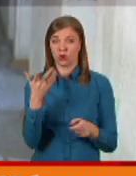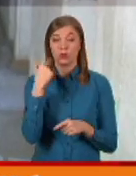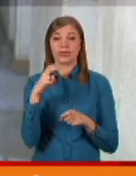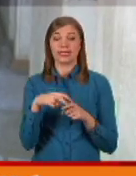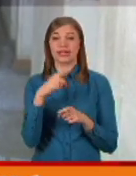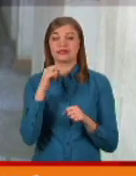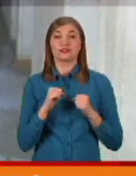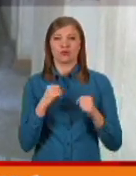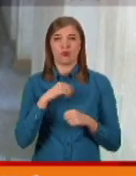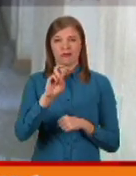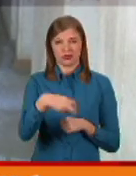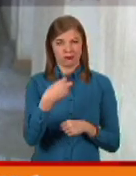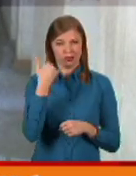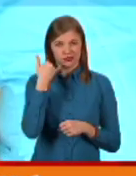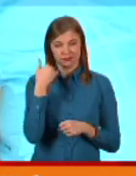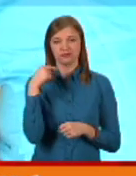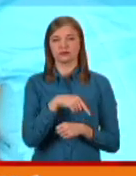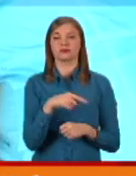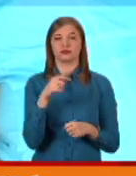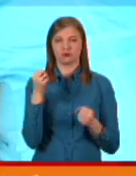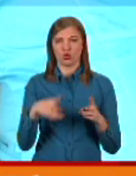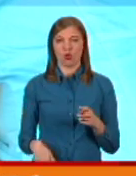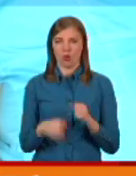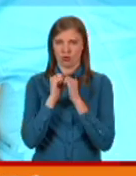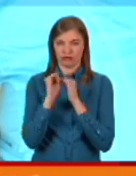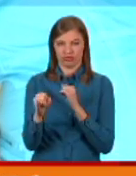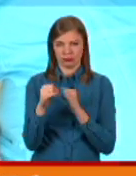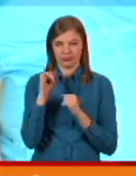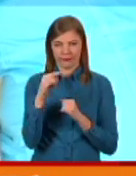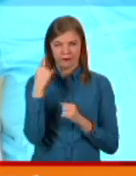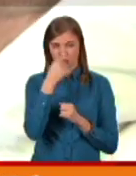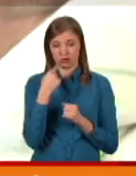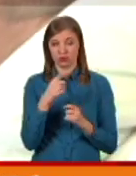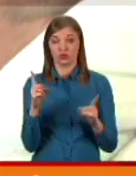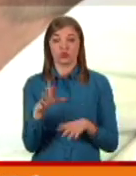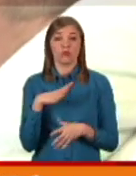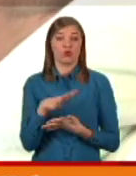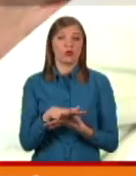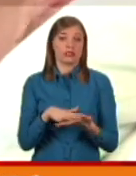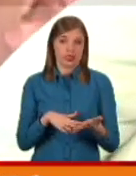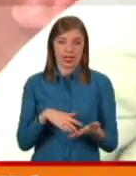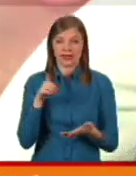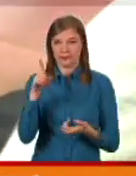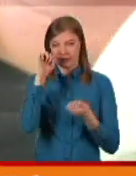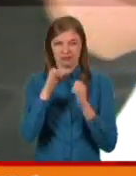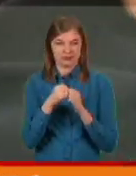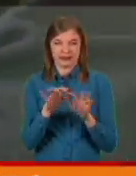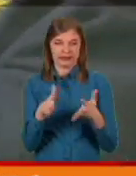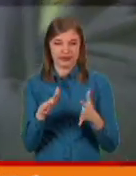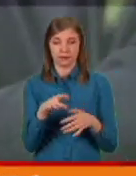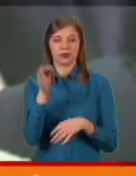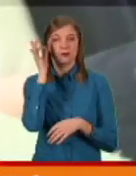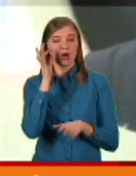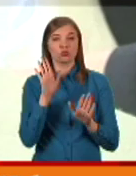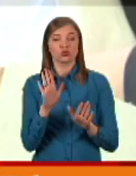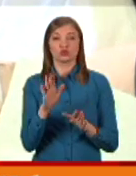лікар спробував забрати слухавку, чоловік ногою вдарив невропатолога в обличчя. Що було далі, Євген пам'ятає погано. Пригадує